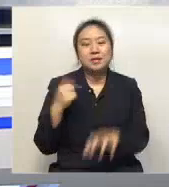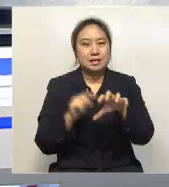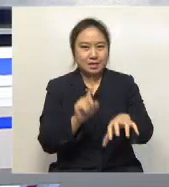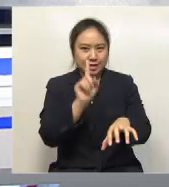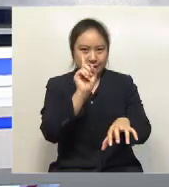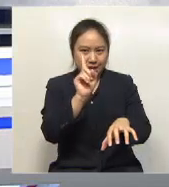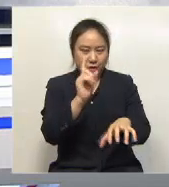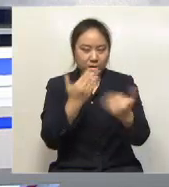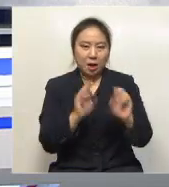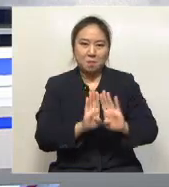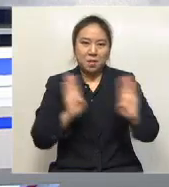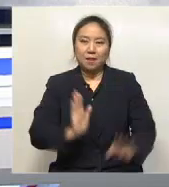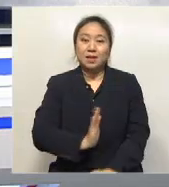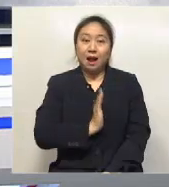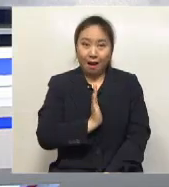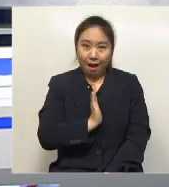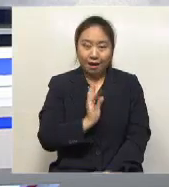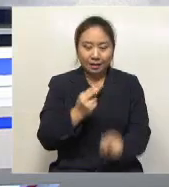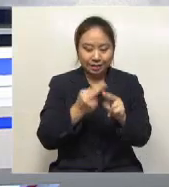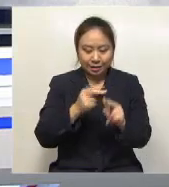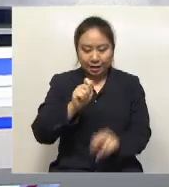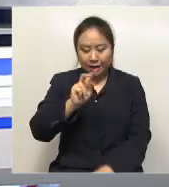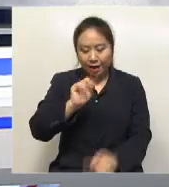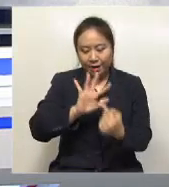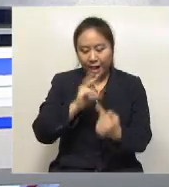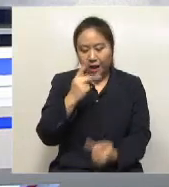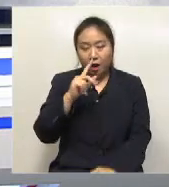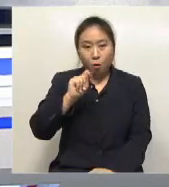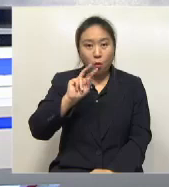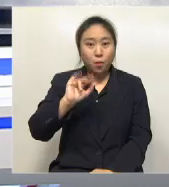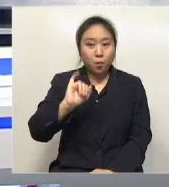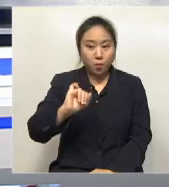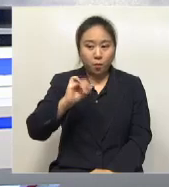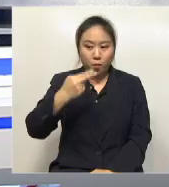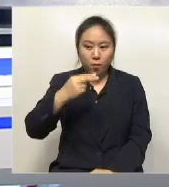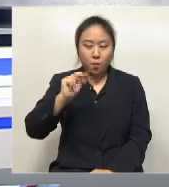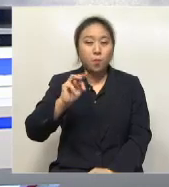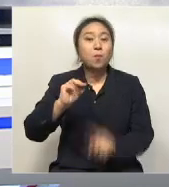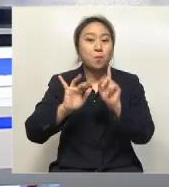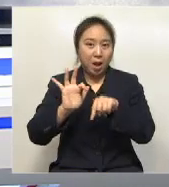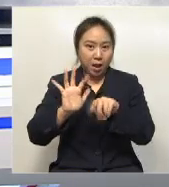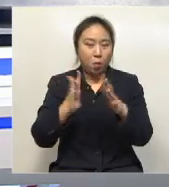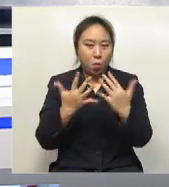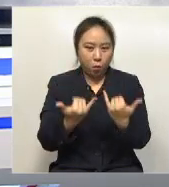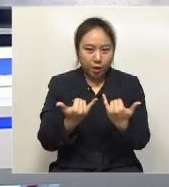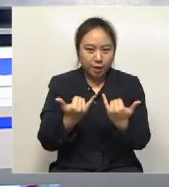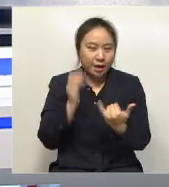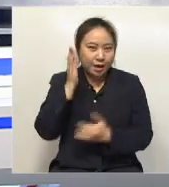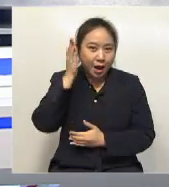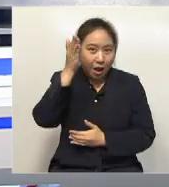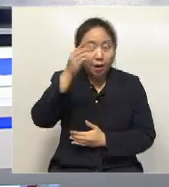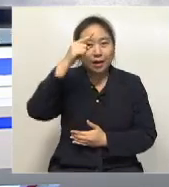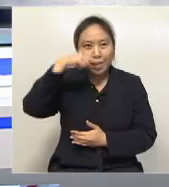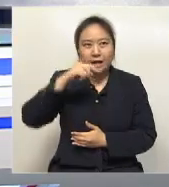มีอีกหนึ่งพักที่เปิดตัวอย่างเป็นทางการคือพักอนาคตใหม่นะคะวันนี้มาเปิดวิสัยทัศน์เลยว่าอนาคตใหม่ไทย2เท่